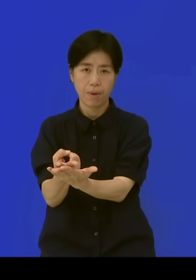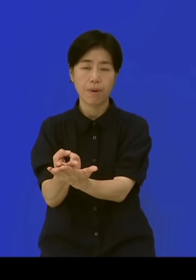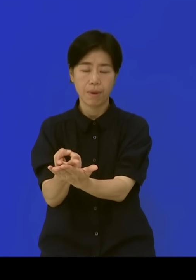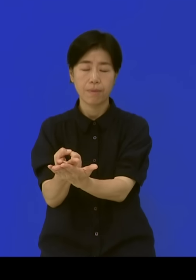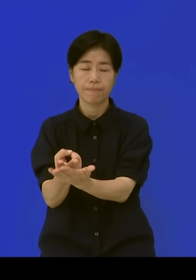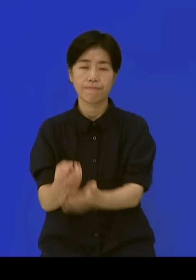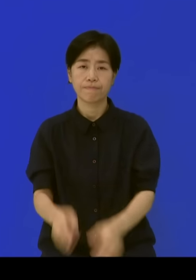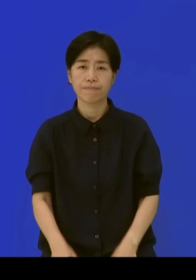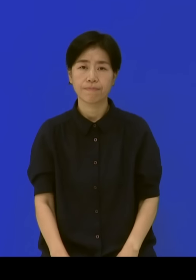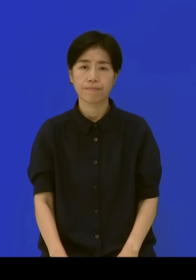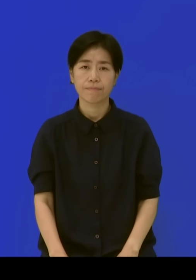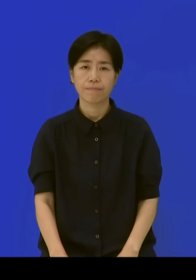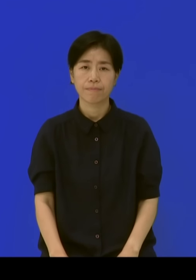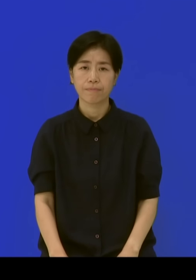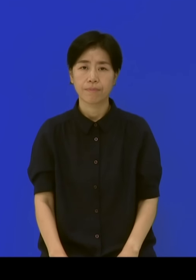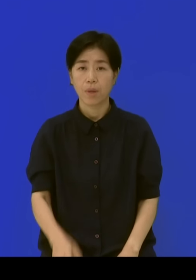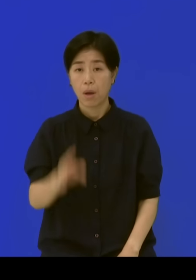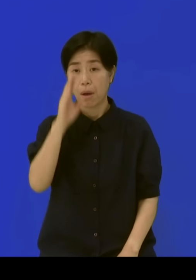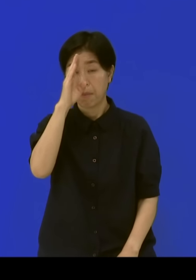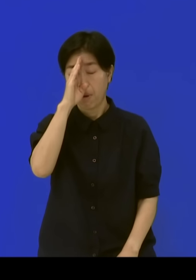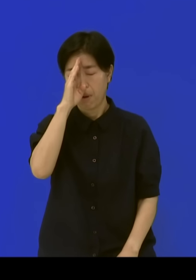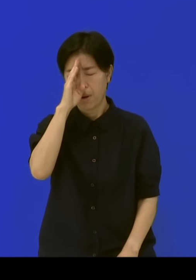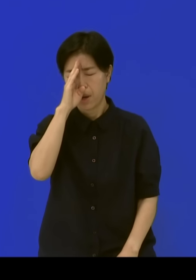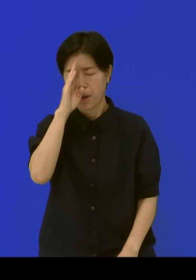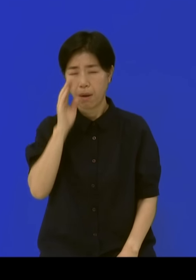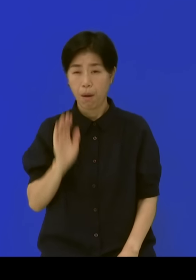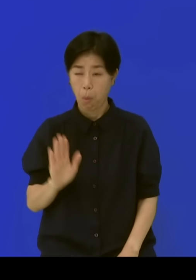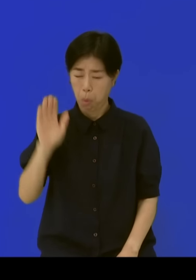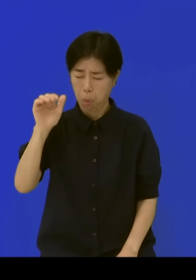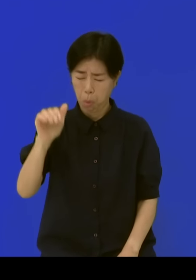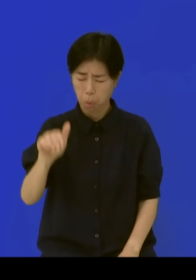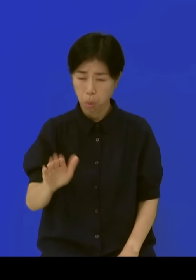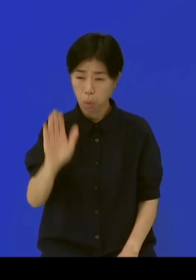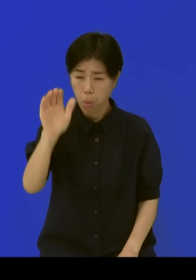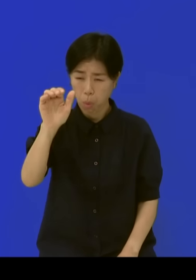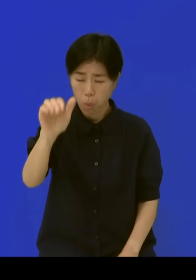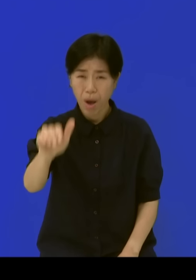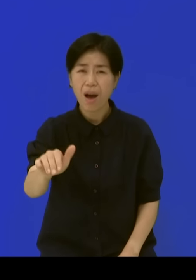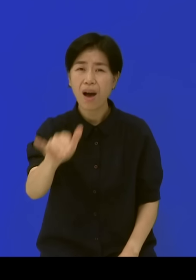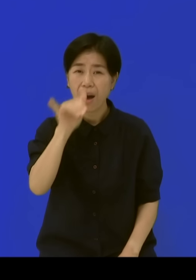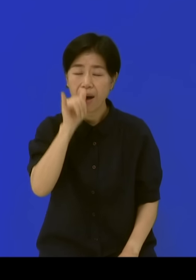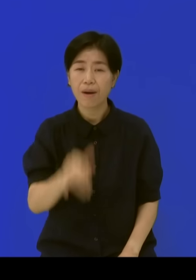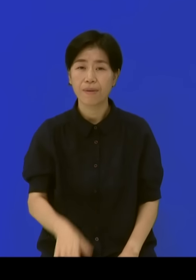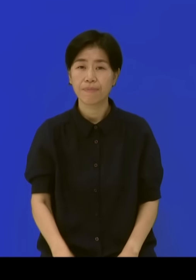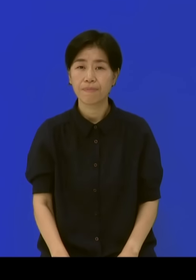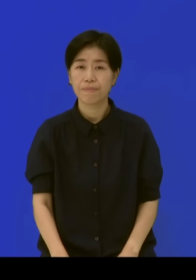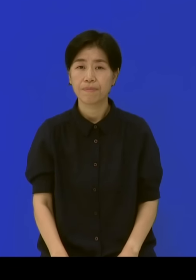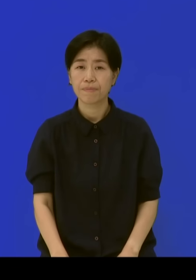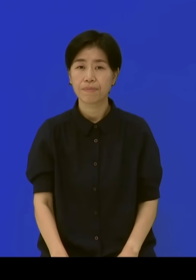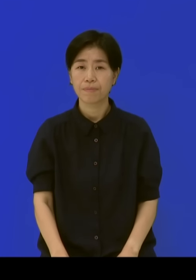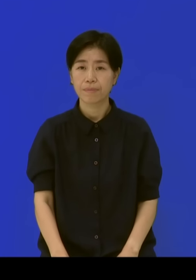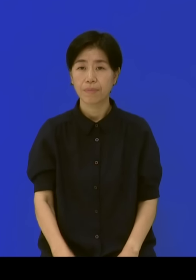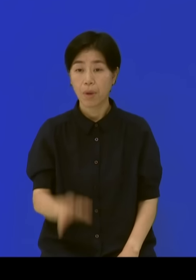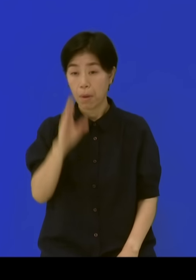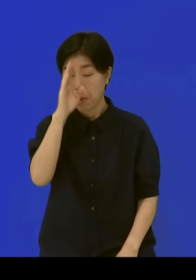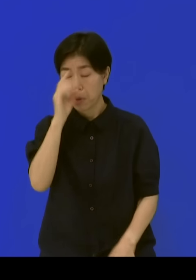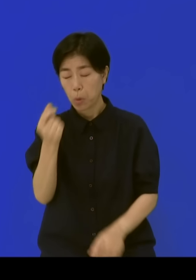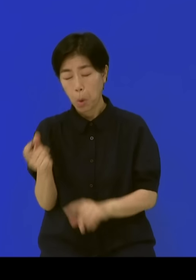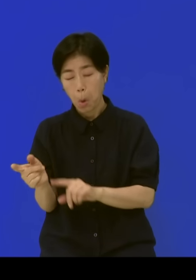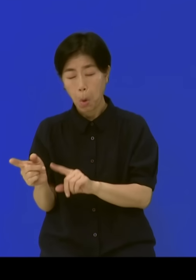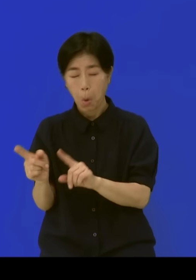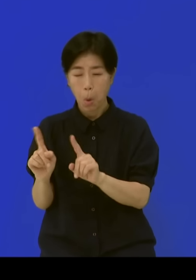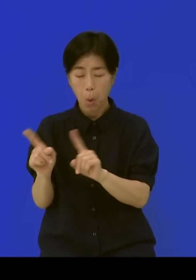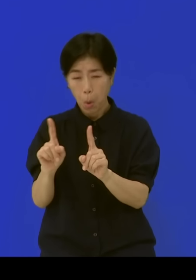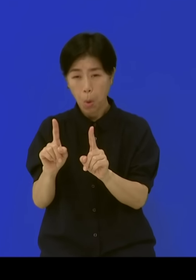되게 나빠지시는 상황 중에도 햇빛이 들 때가 있거든요. 네. 이렇게 출렁출렁하고 상황이 악화됐다가 조금 나아졌다가